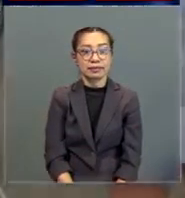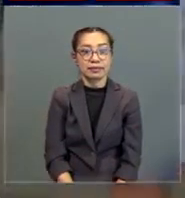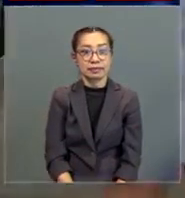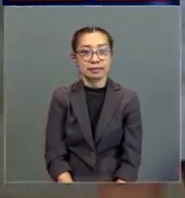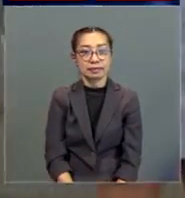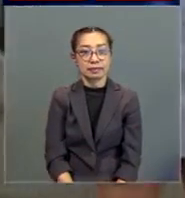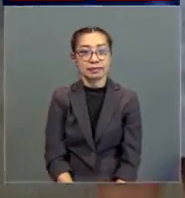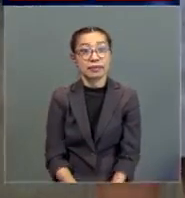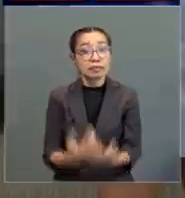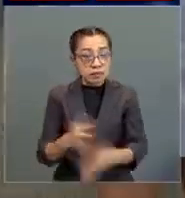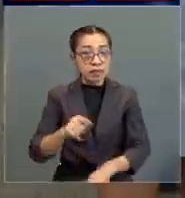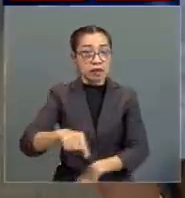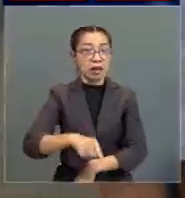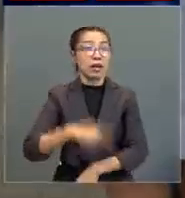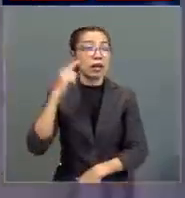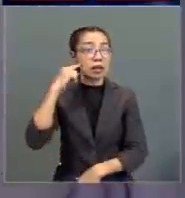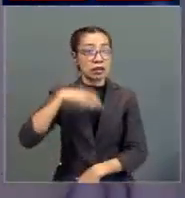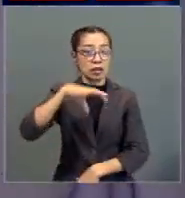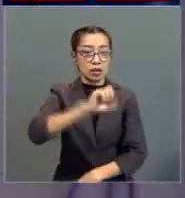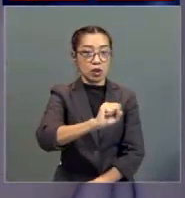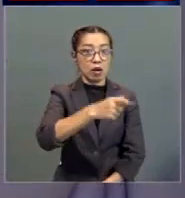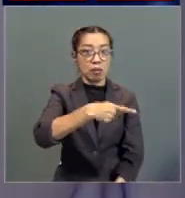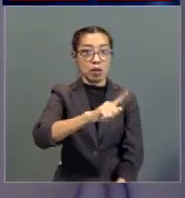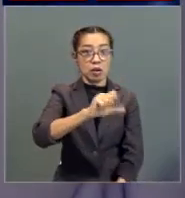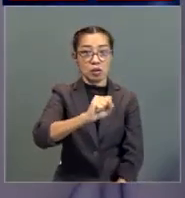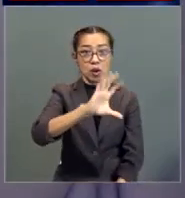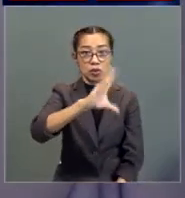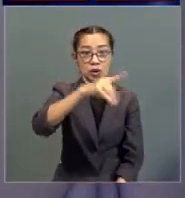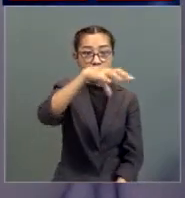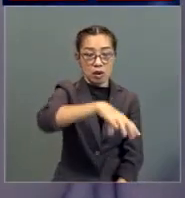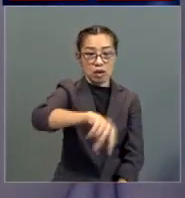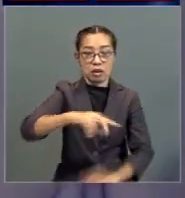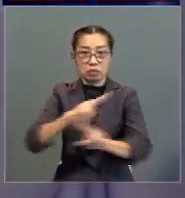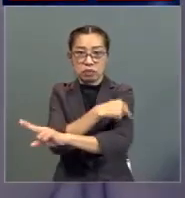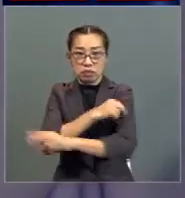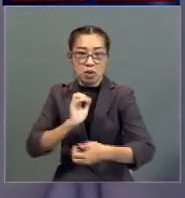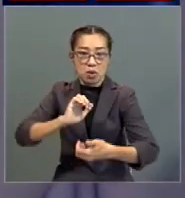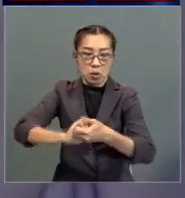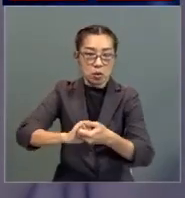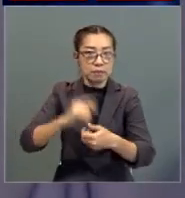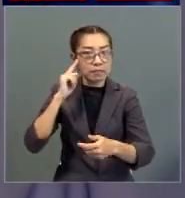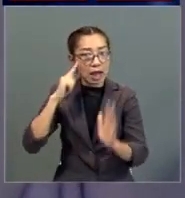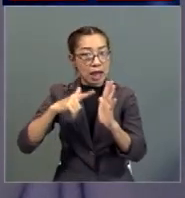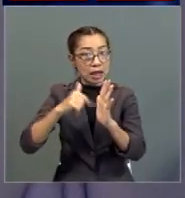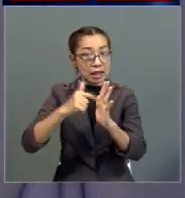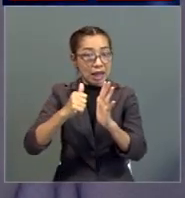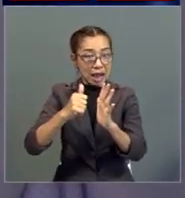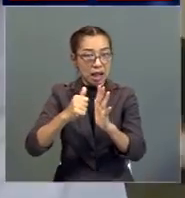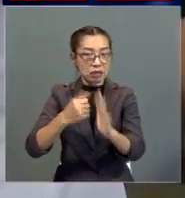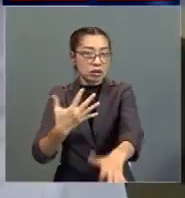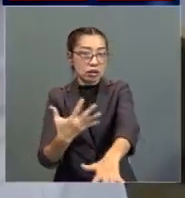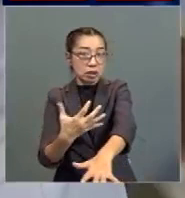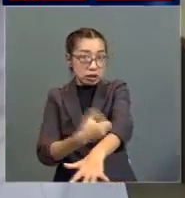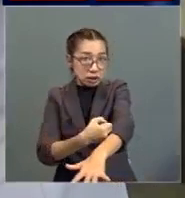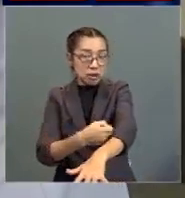นอกจากนี้ยังร่วมกับสำนักงานหลักประกันสุขภาพแห่งชาติจัดกิจกรรมเรื่องของการฉีดวัคซีนไข้หวัดใหญ่ตามแผนงานนะคะให้กับประชาชน